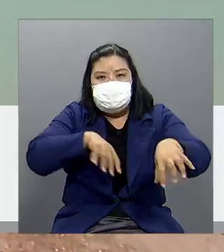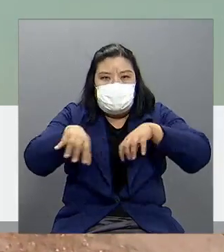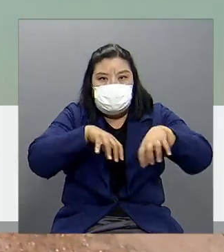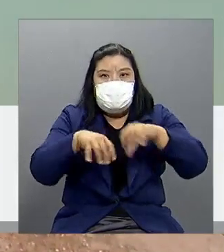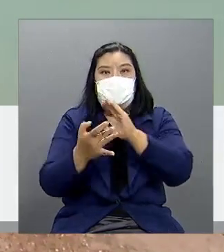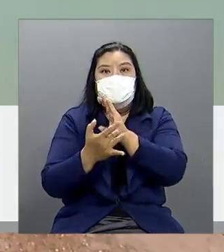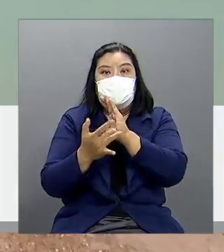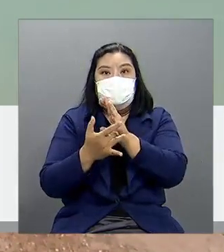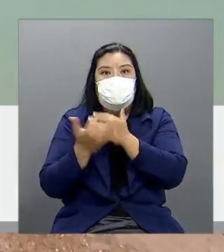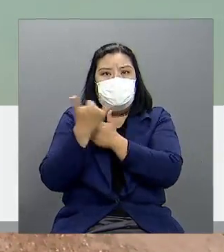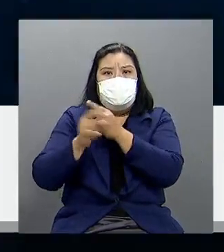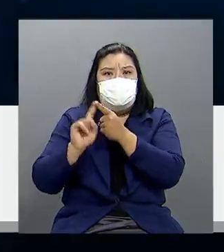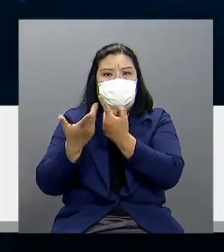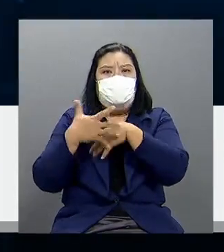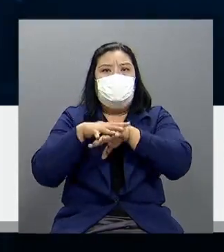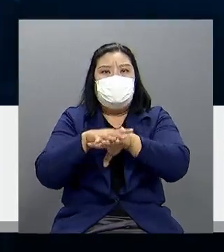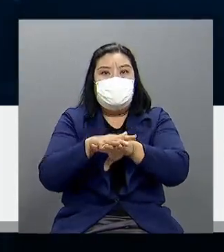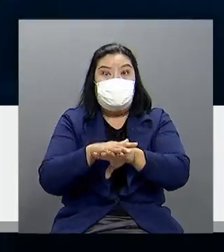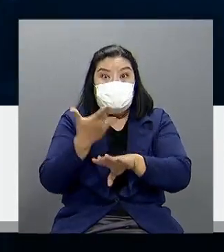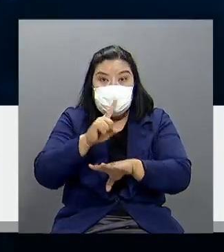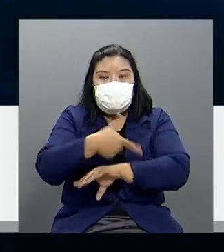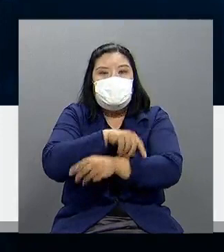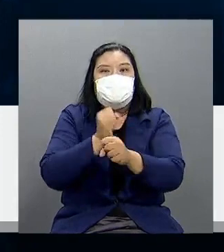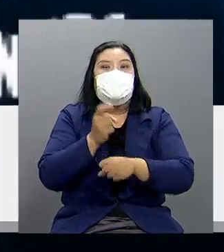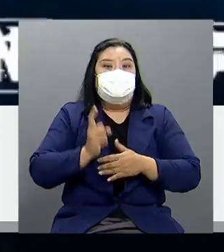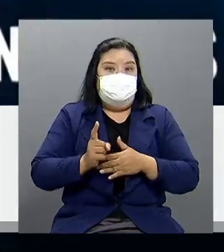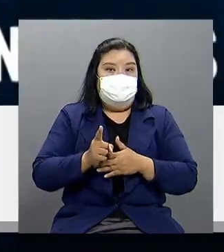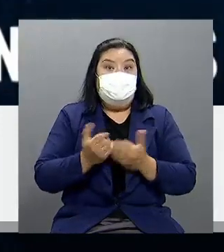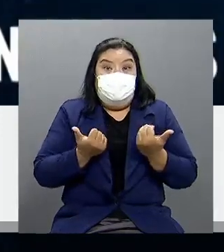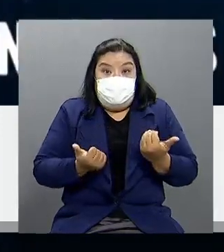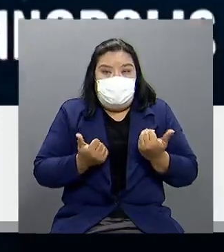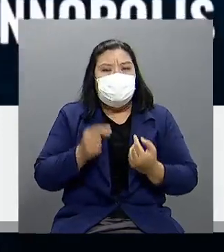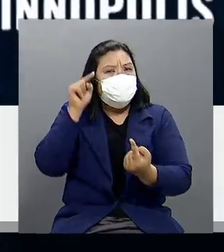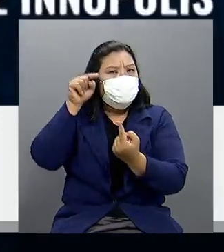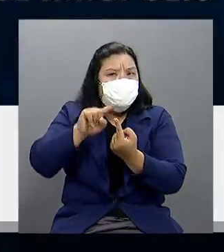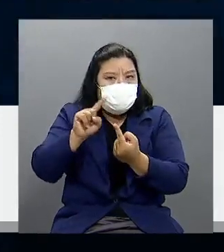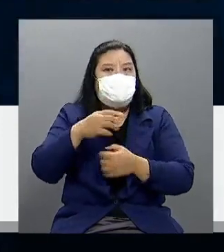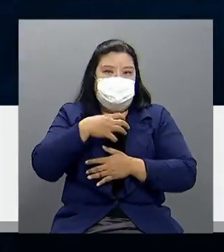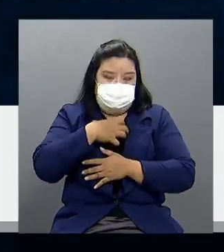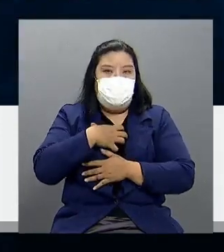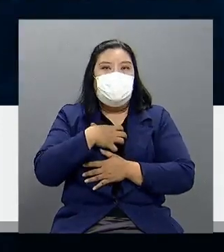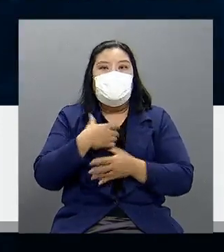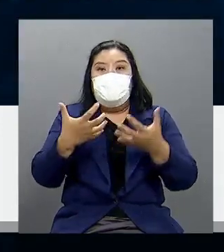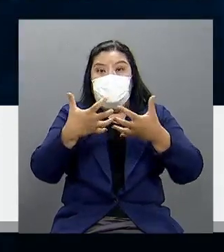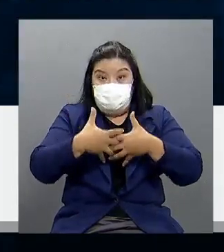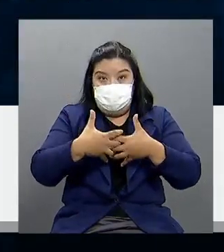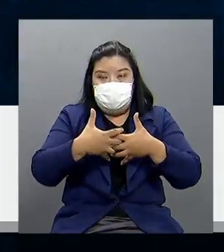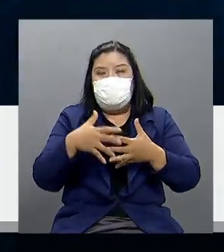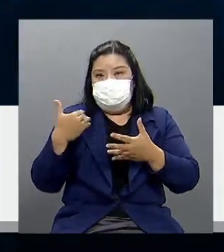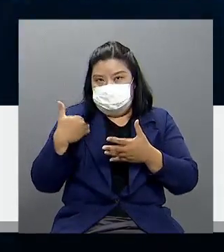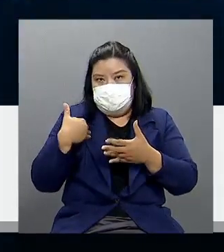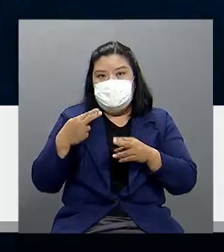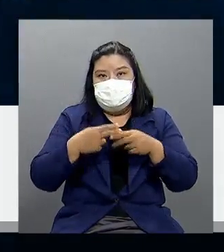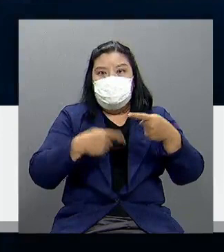ศมาสู่การใช้ประโยชน์จริงค่ะ EECI นะคะมีวัตถุประสงค์ที่จะดึง6อุตสาหกรรมเป้าหมาย S-curve Industry ซึ่ง